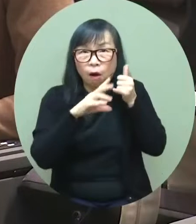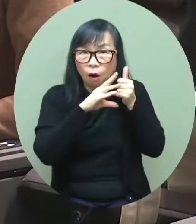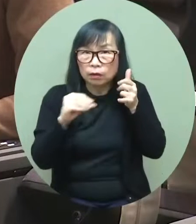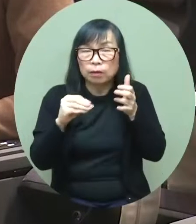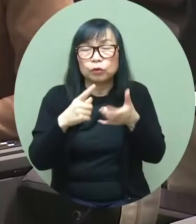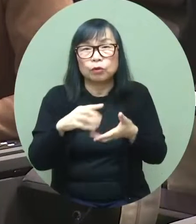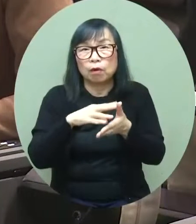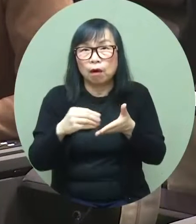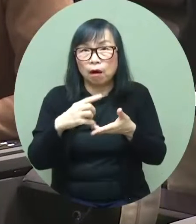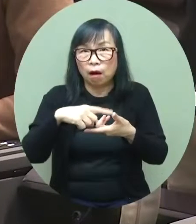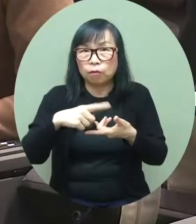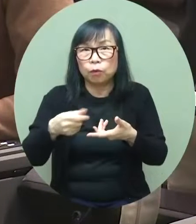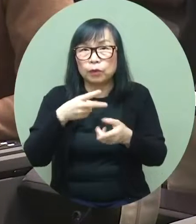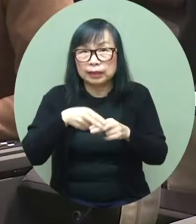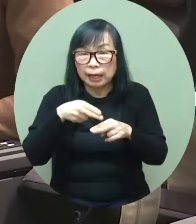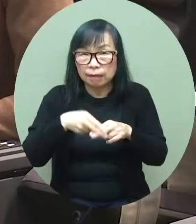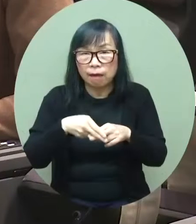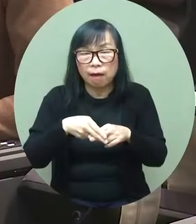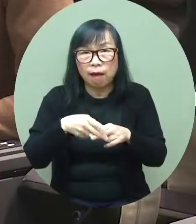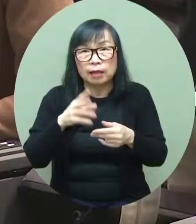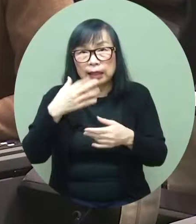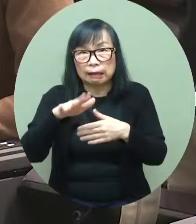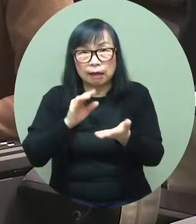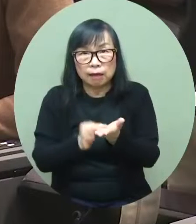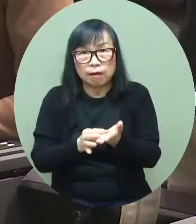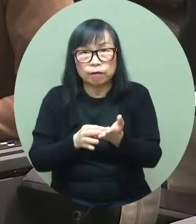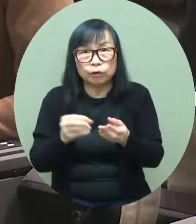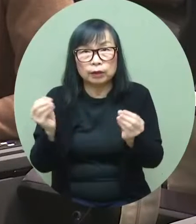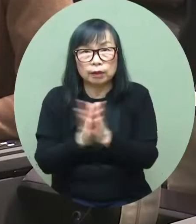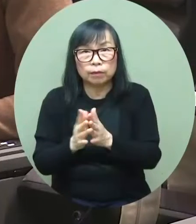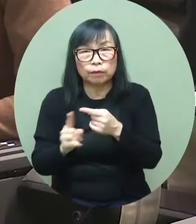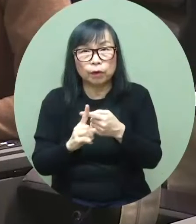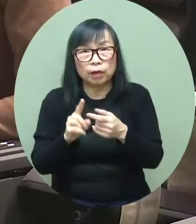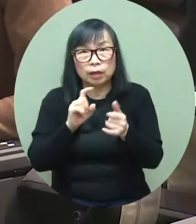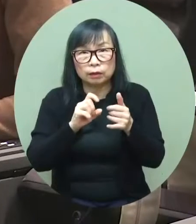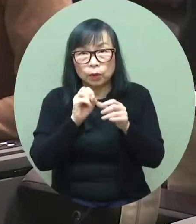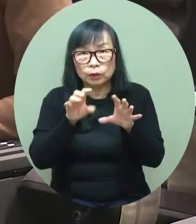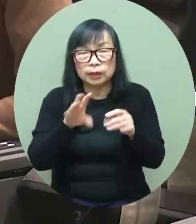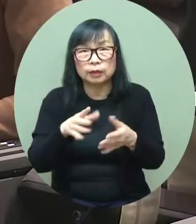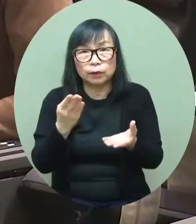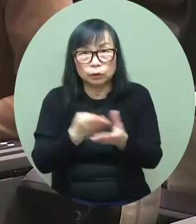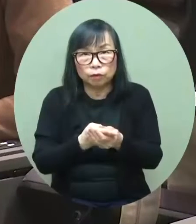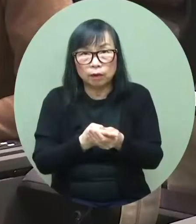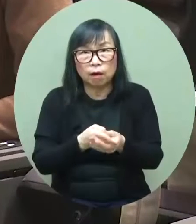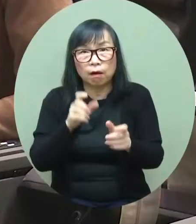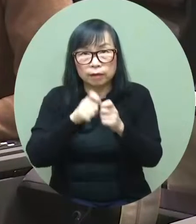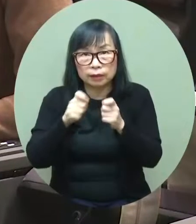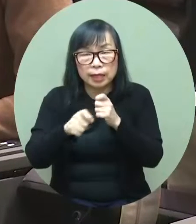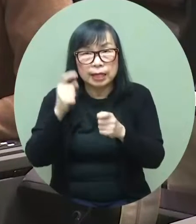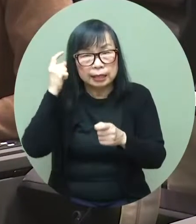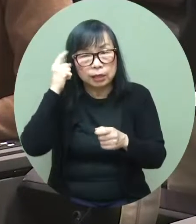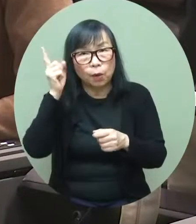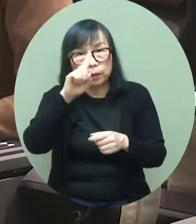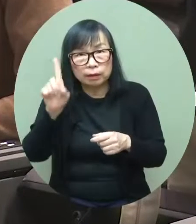會唔會出翻一啲餐廳啊或者係其他處所嘅感染風險通知咧？會唔會做翻嗰啲個案嘅分析，去知道翻